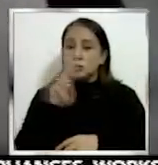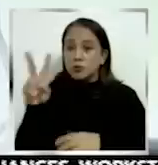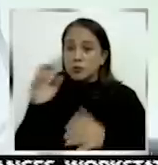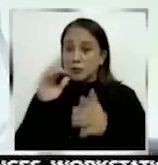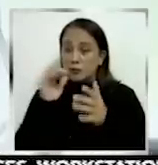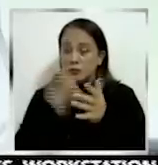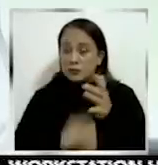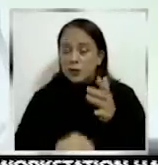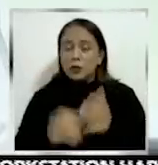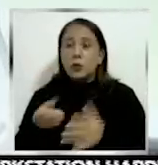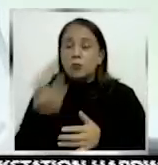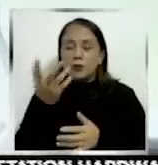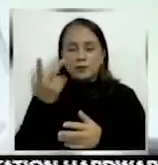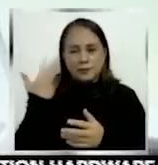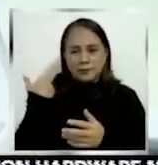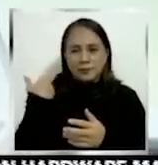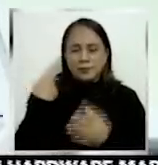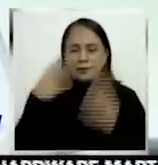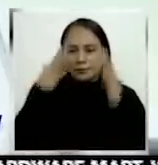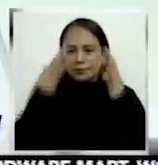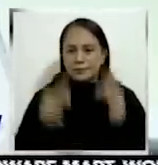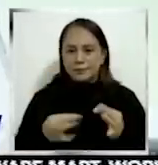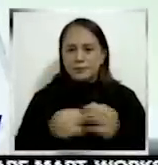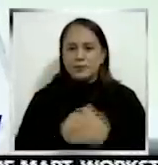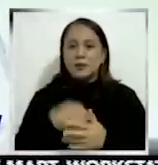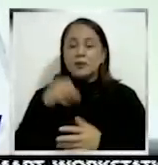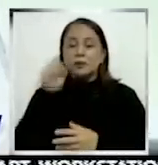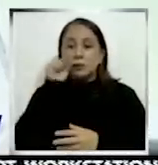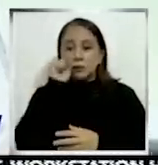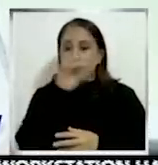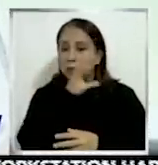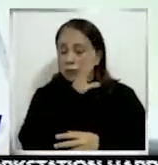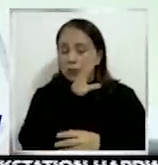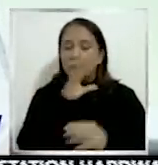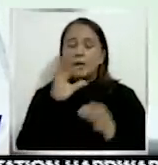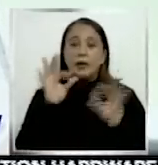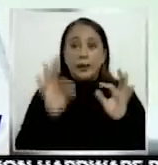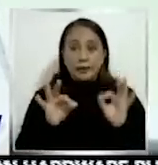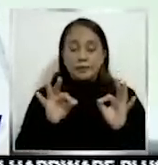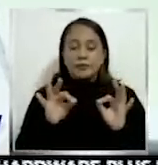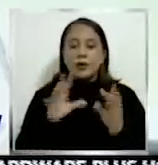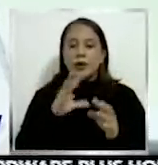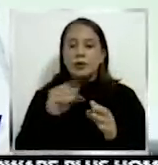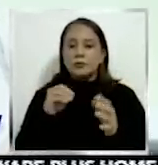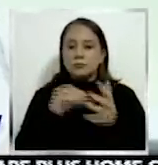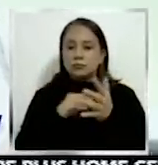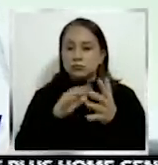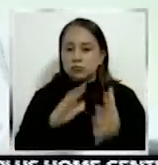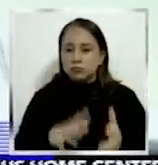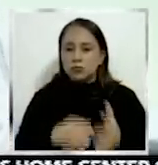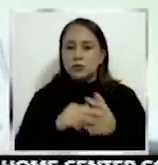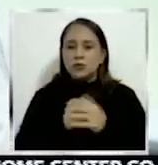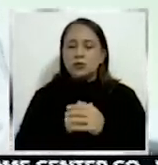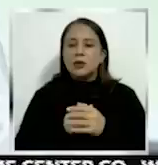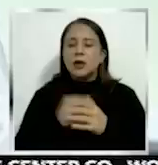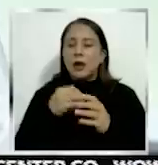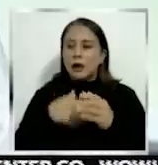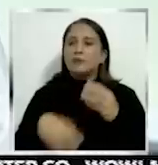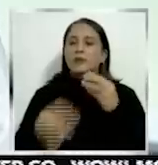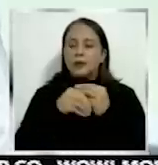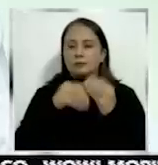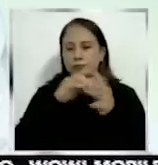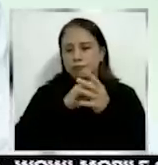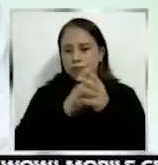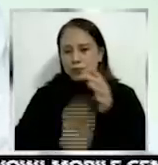Express. If you are a senior citizen or if you are a student, meron din hong additional discount yon. So in